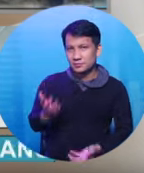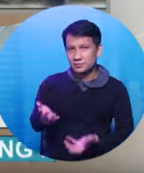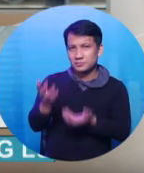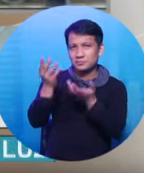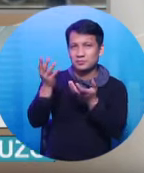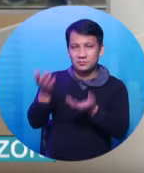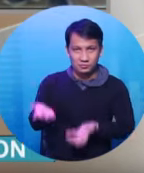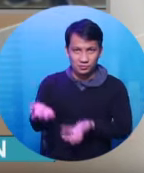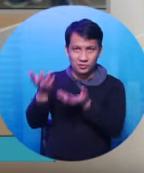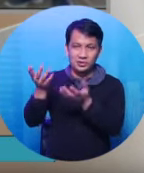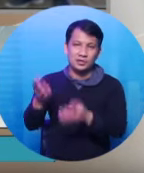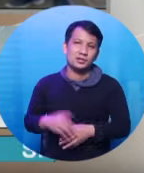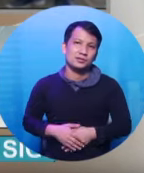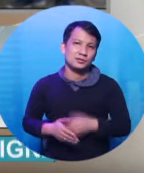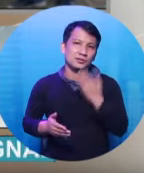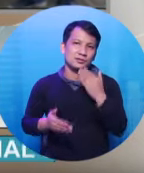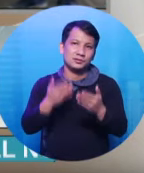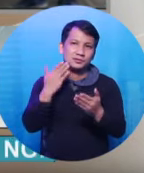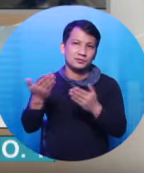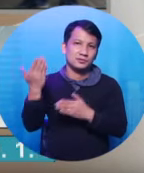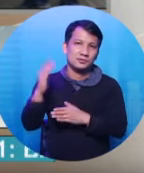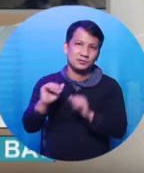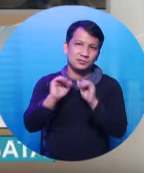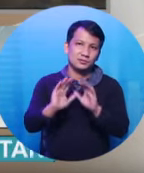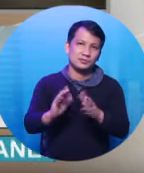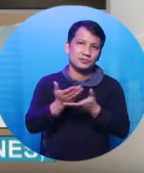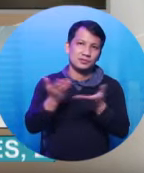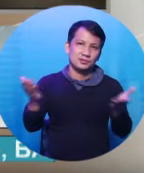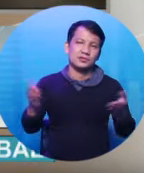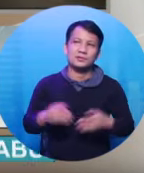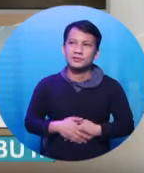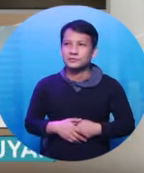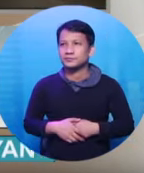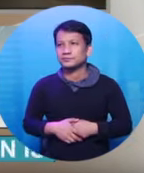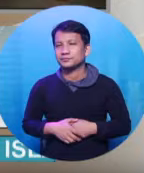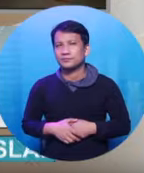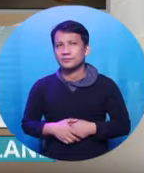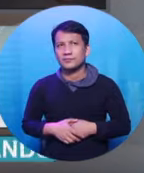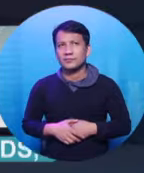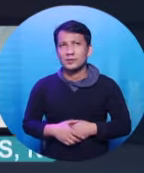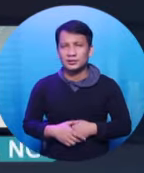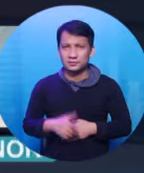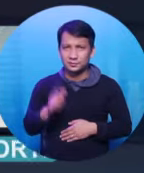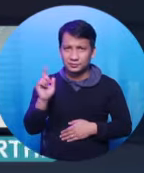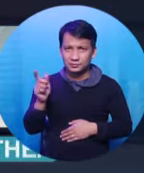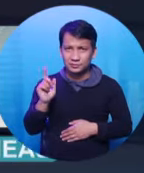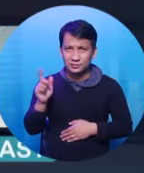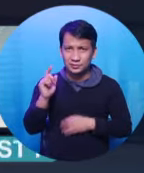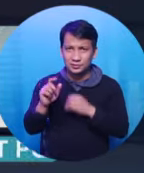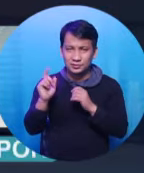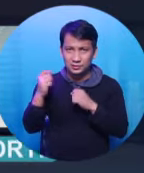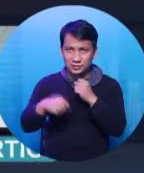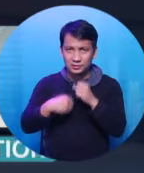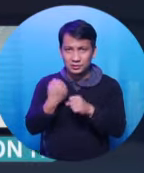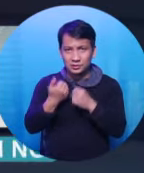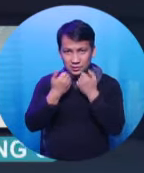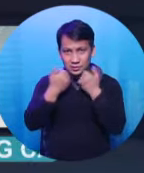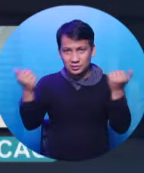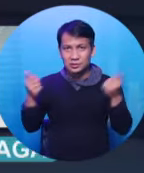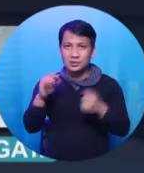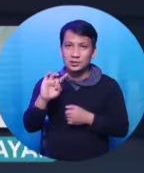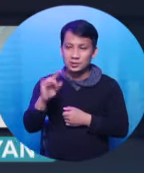Ingat po kayo, ha? Thank you po. God bless you. God bless po, madam. God bless. At dahil 20th anniversary ng TNT, sagot na nila ang